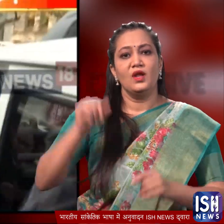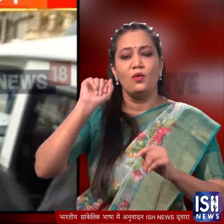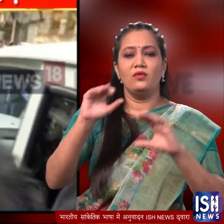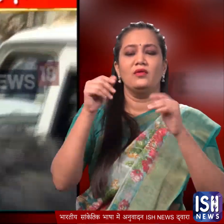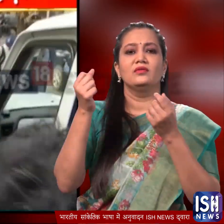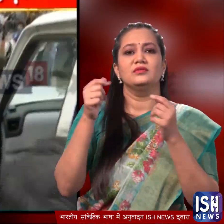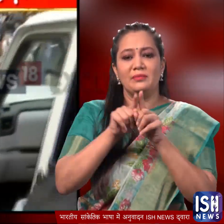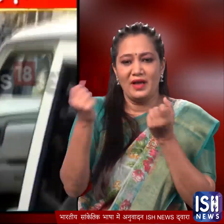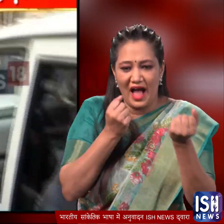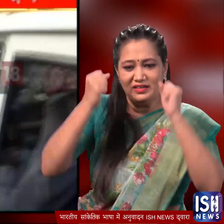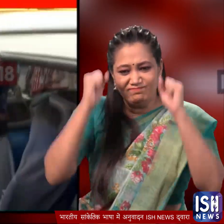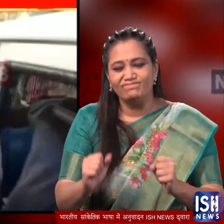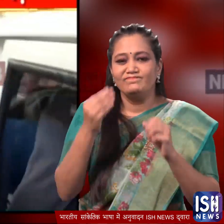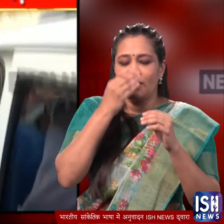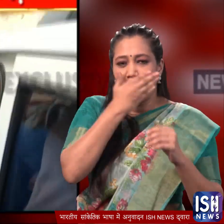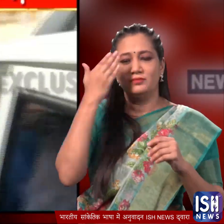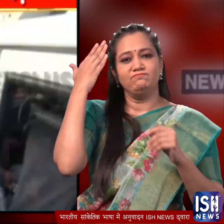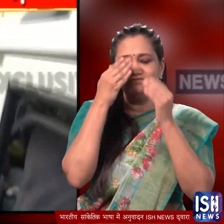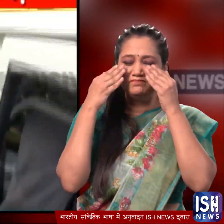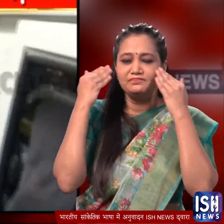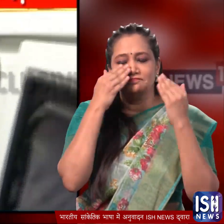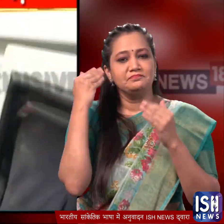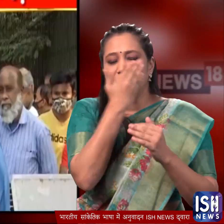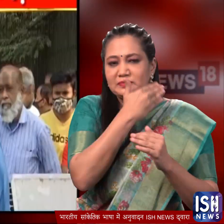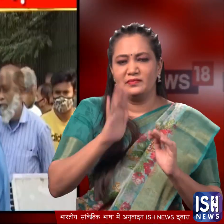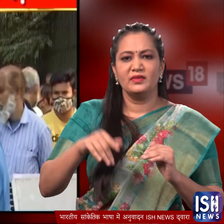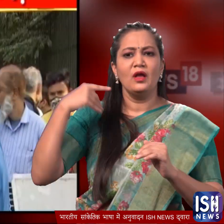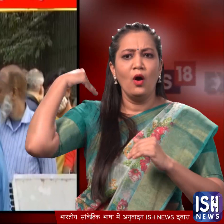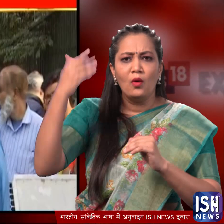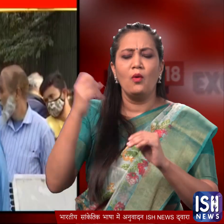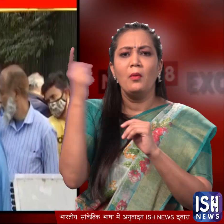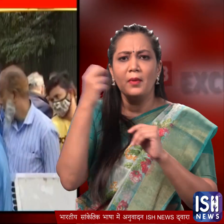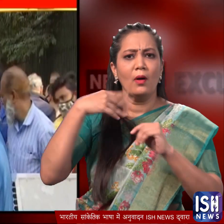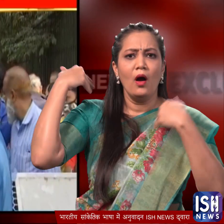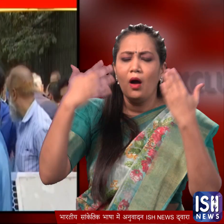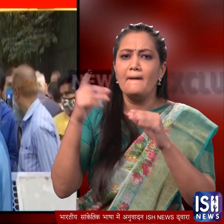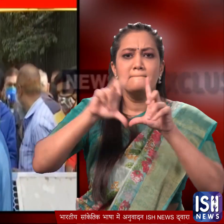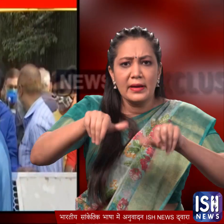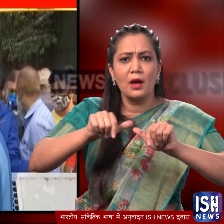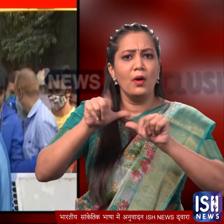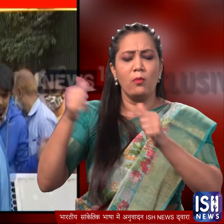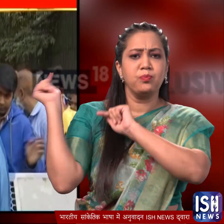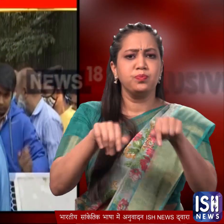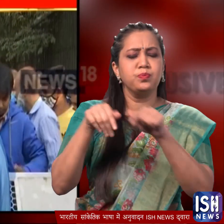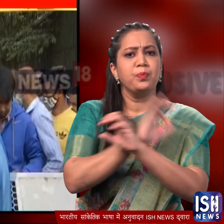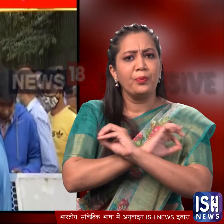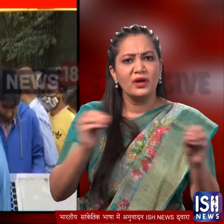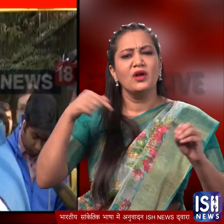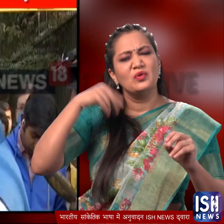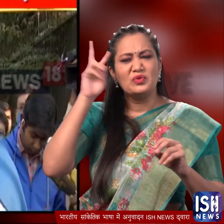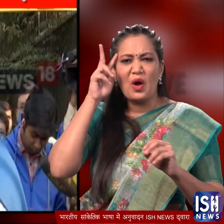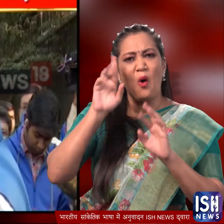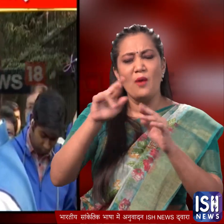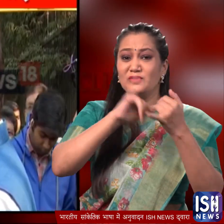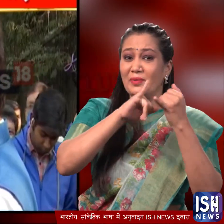फिर वो गाड़ी में बैठे तब भी रूमाल से आंख पहुंचते हुए ही दिखे। पिछले कई महीनों से राजीव बनर्जी कैबिनेट की बैठकों में भी नहीं पहुंच रहे थे, इसलिए कयास लगाए जा रहे